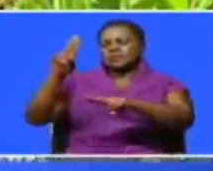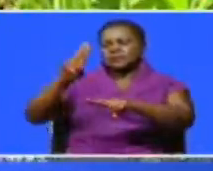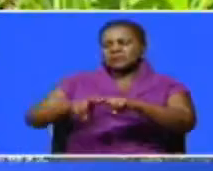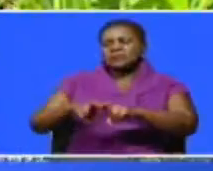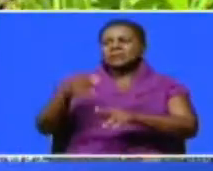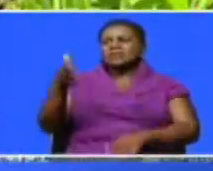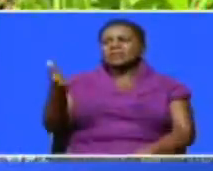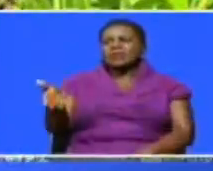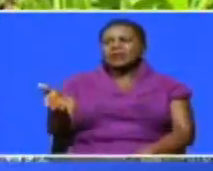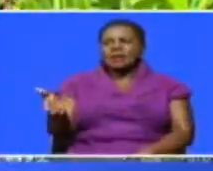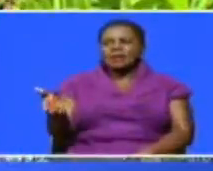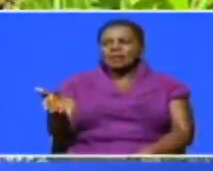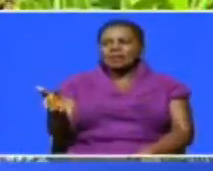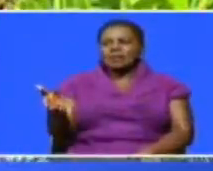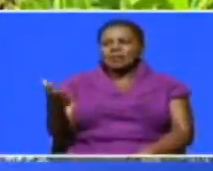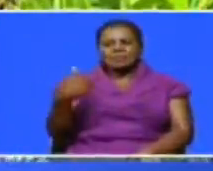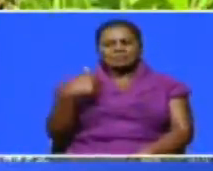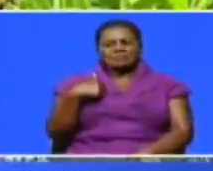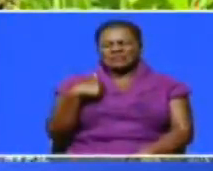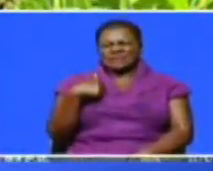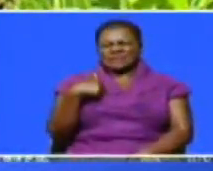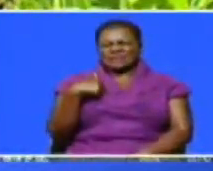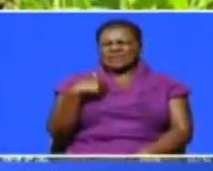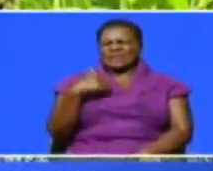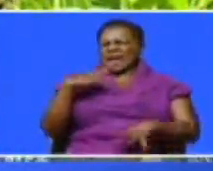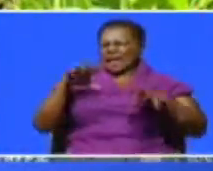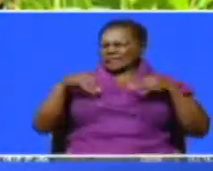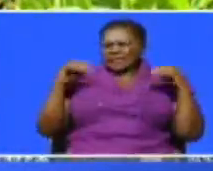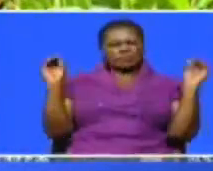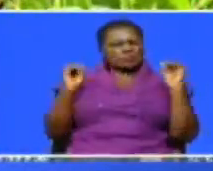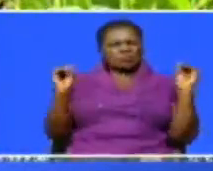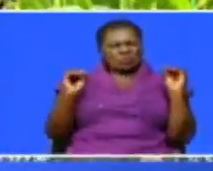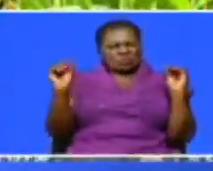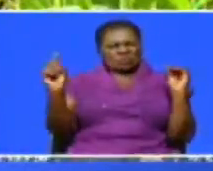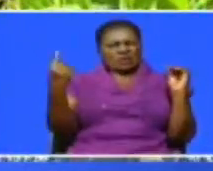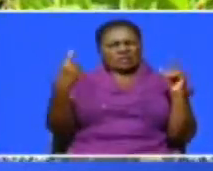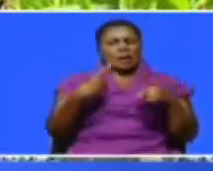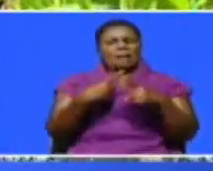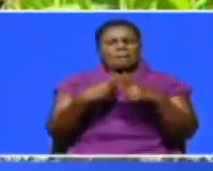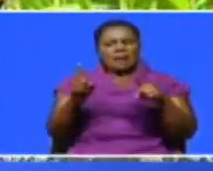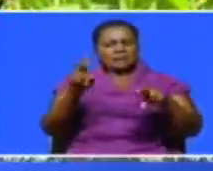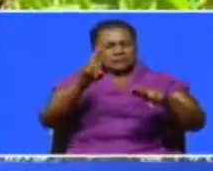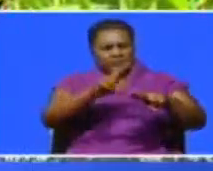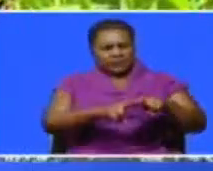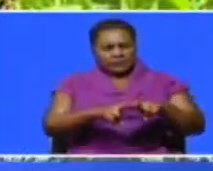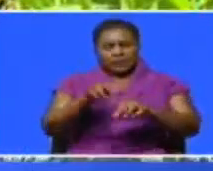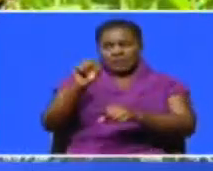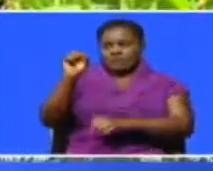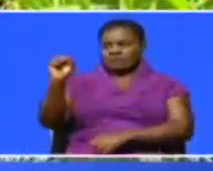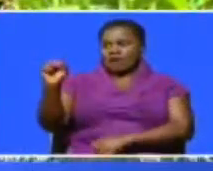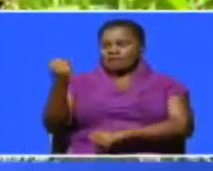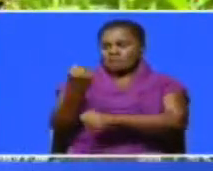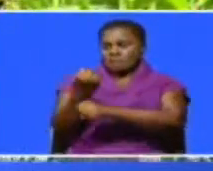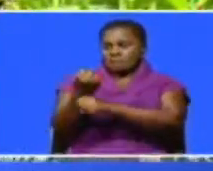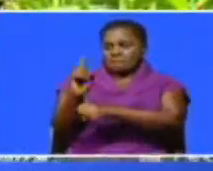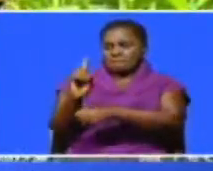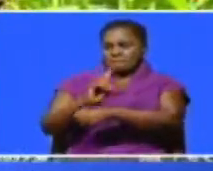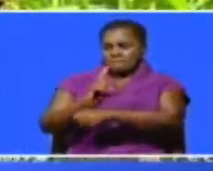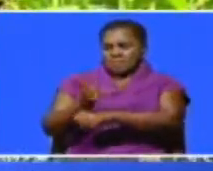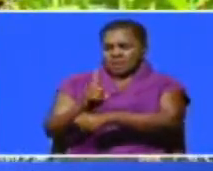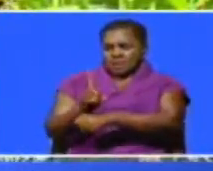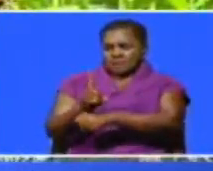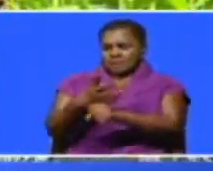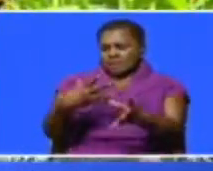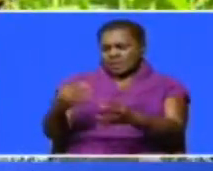hapo. I was reluctant at first. Tukakaa kwa hiyo kiti almost 5 minutes,